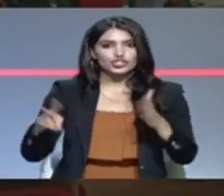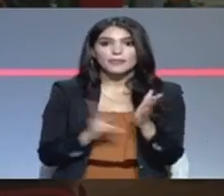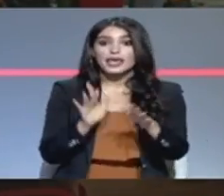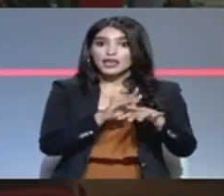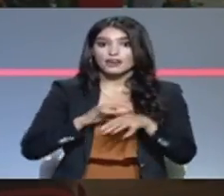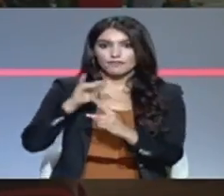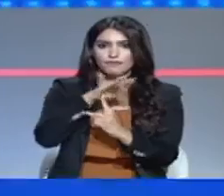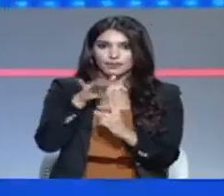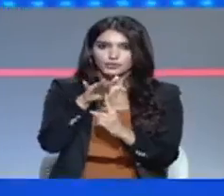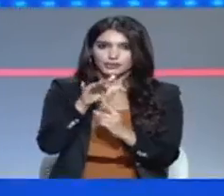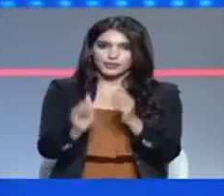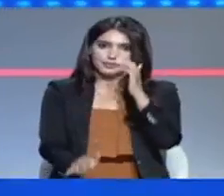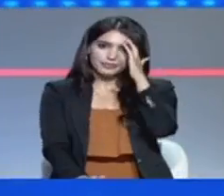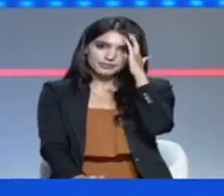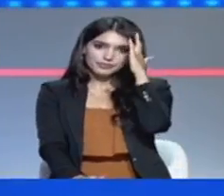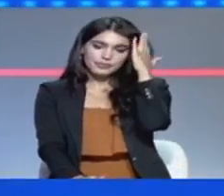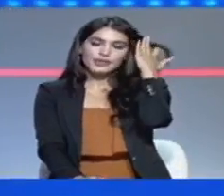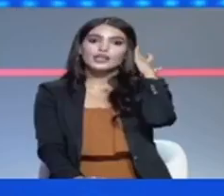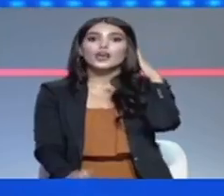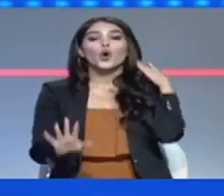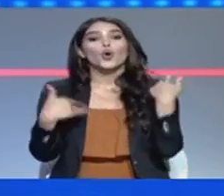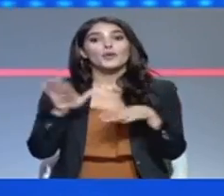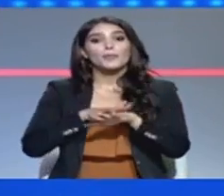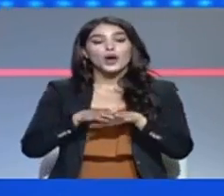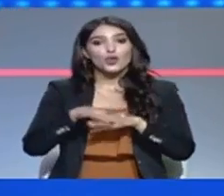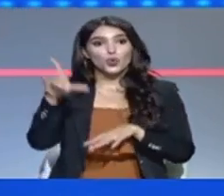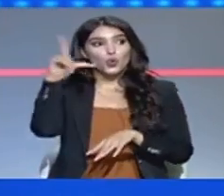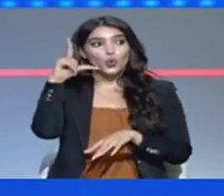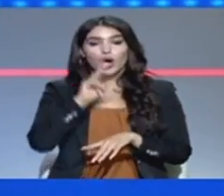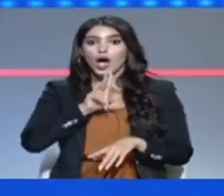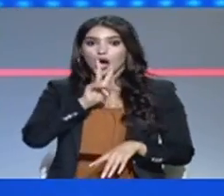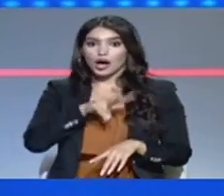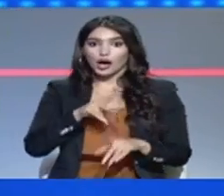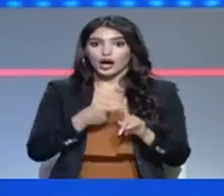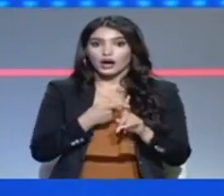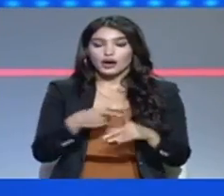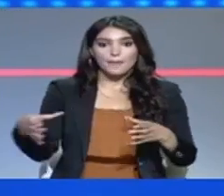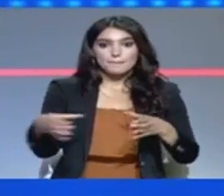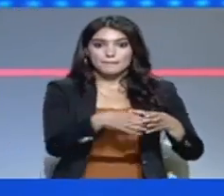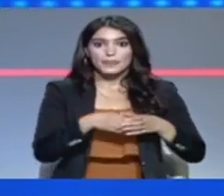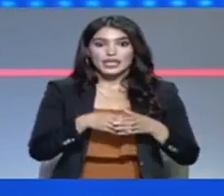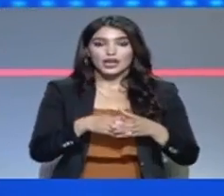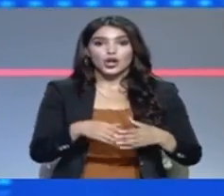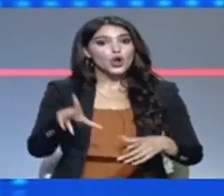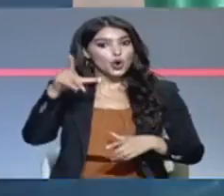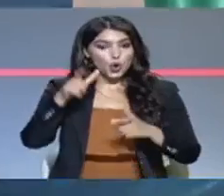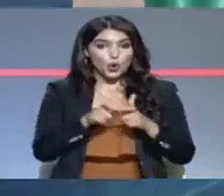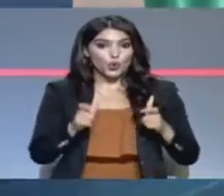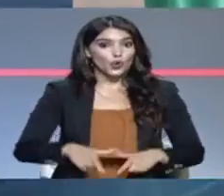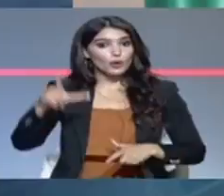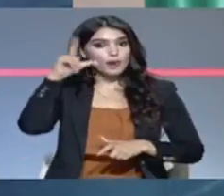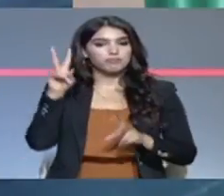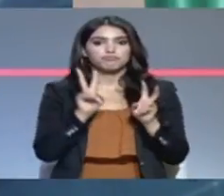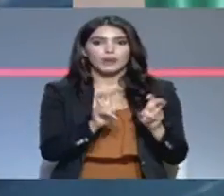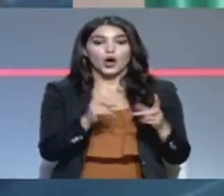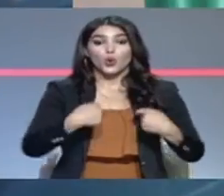في المجتمع. في الجوار الليبي قرر المجلس الرئاسي لحكومة الوفاق الوطني الليبي مساء أمس إيقاف